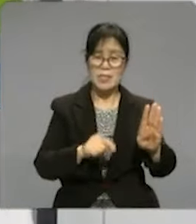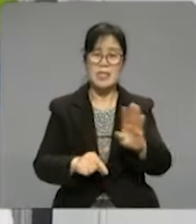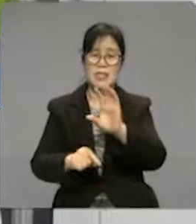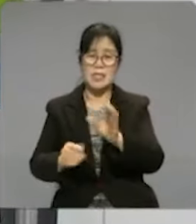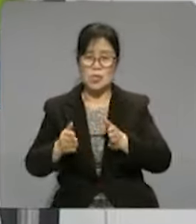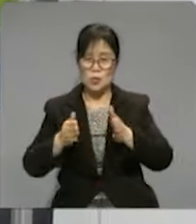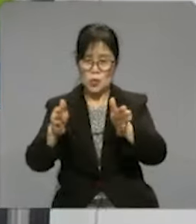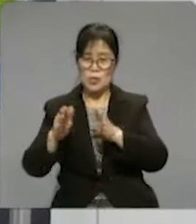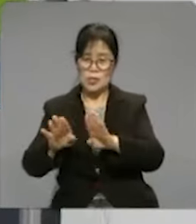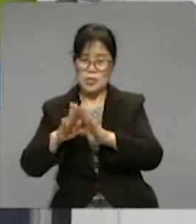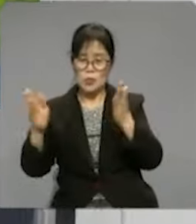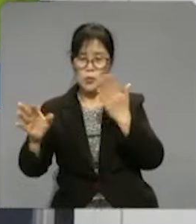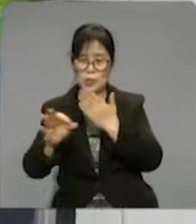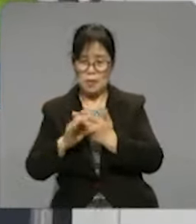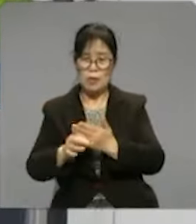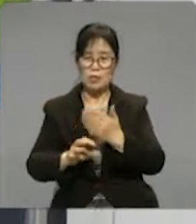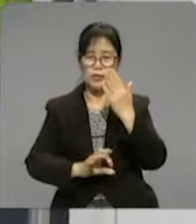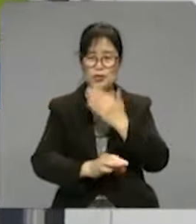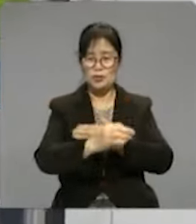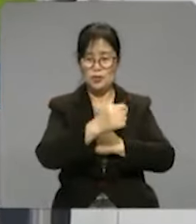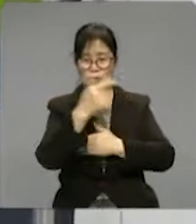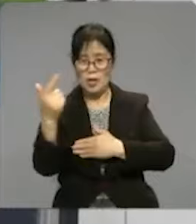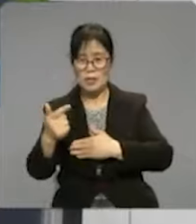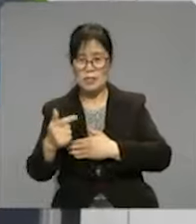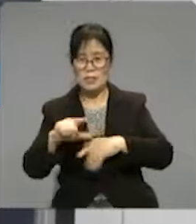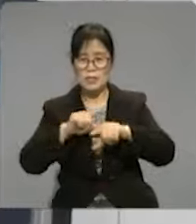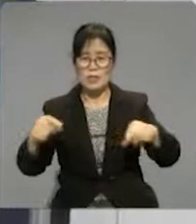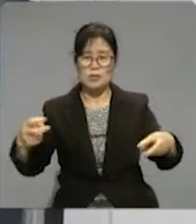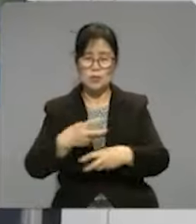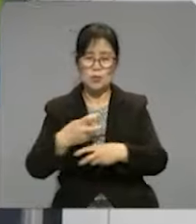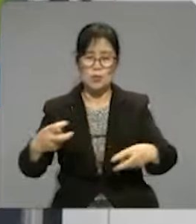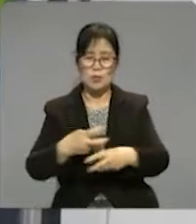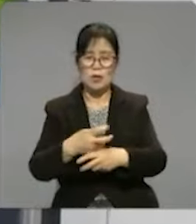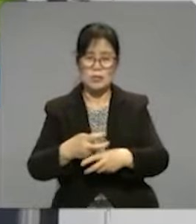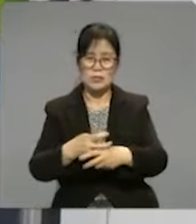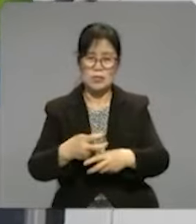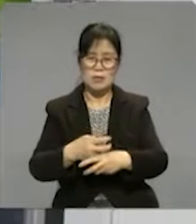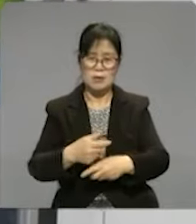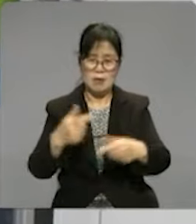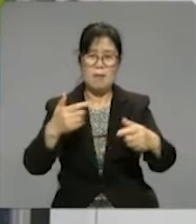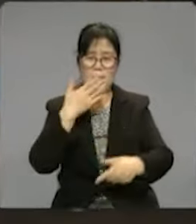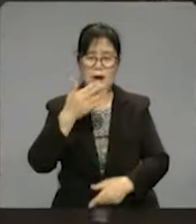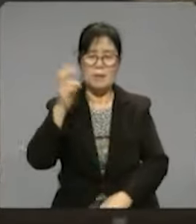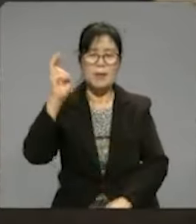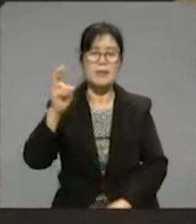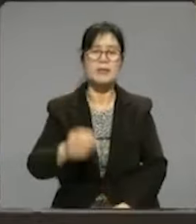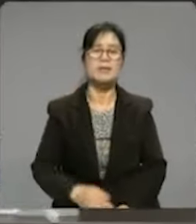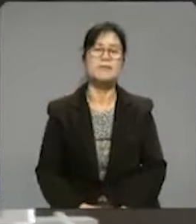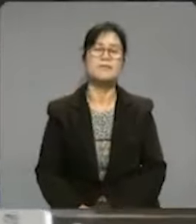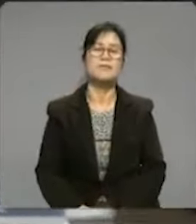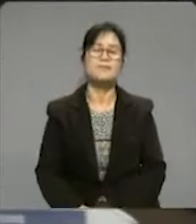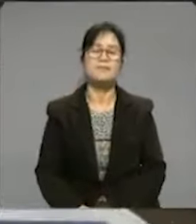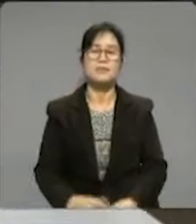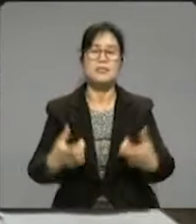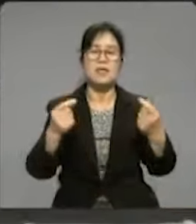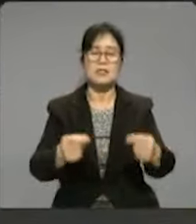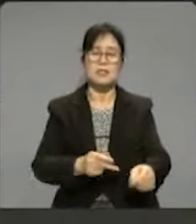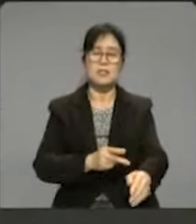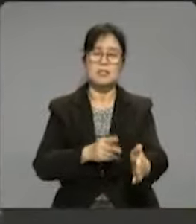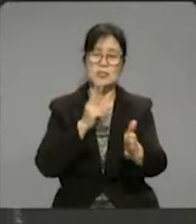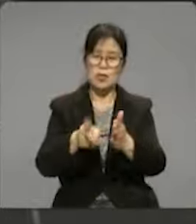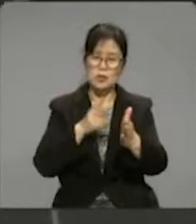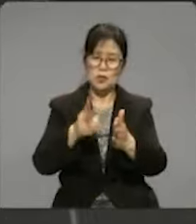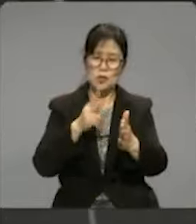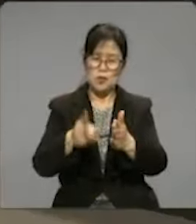또 무궁무진한 출퇴근 대중교통 교통망이 되지 않을까 생각을 합니다. 이처럼 철도